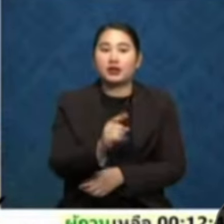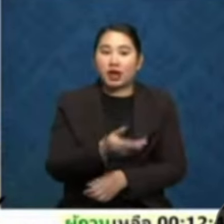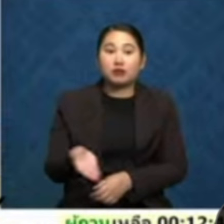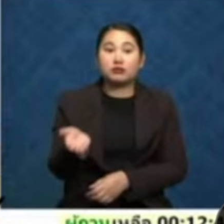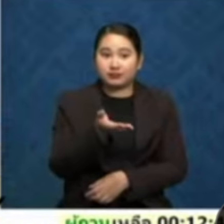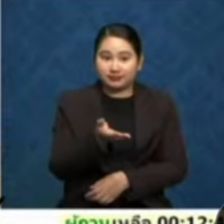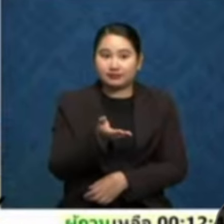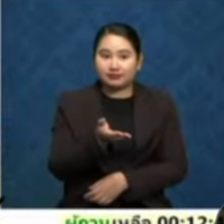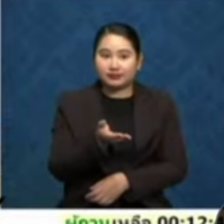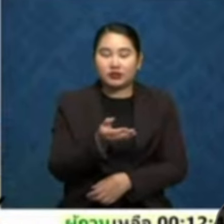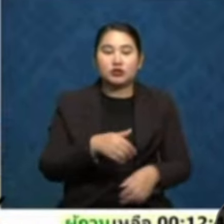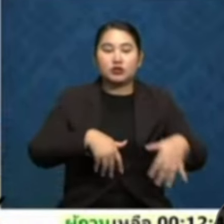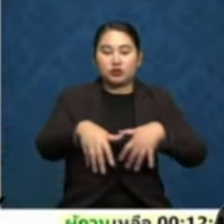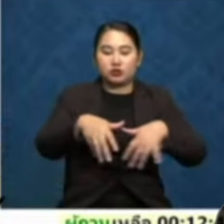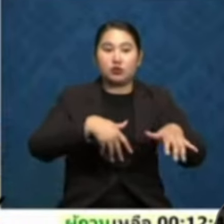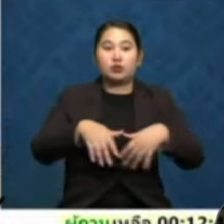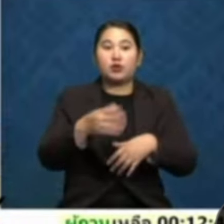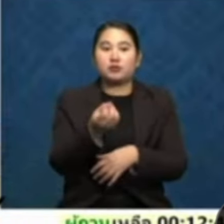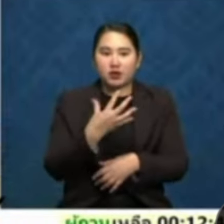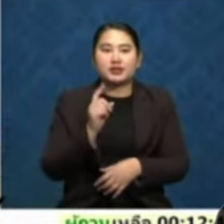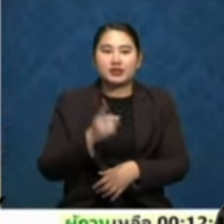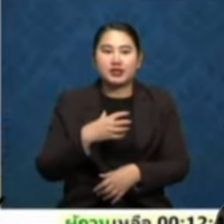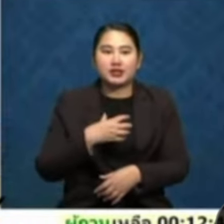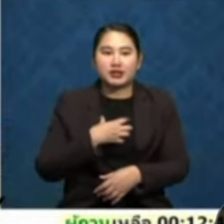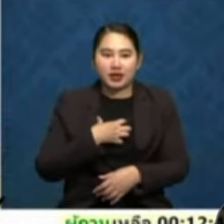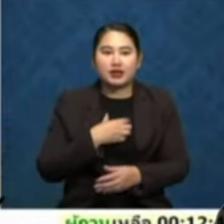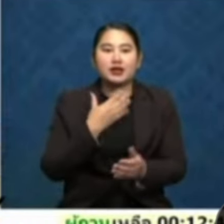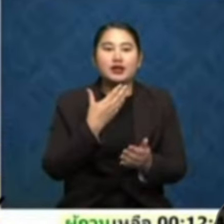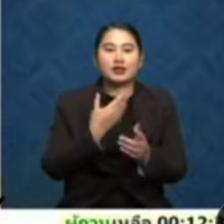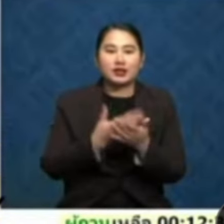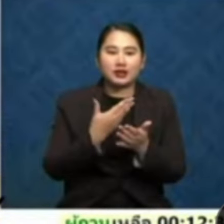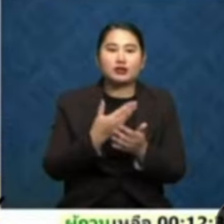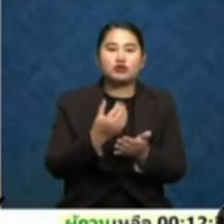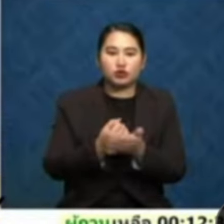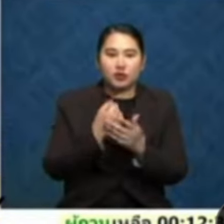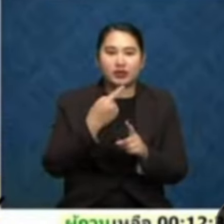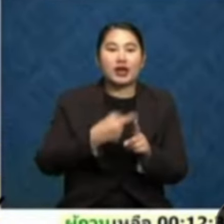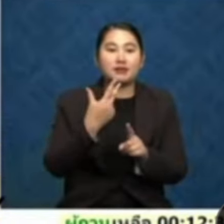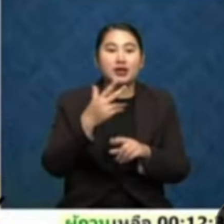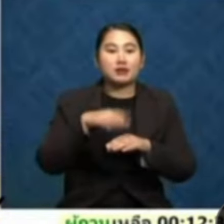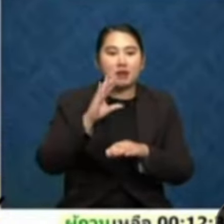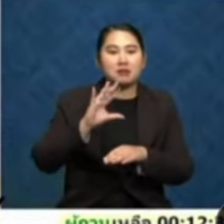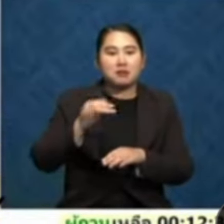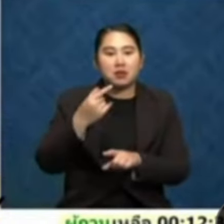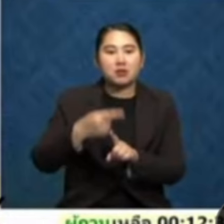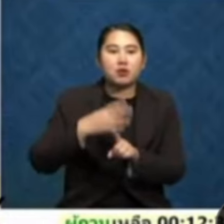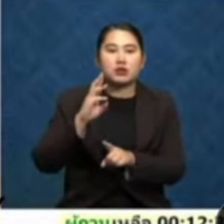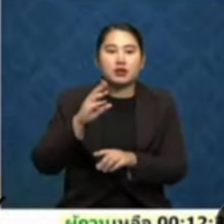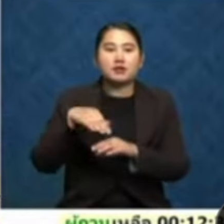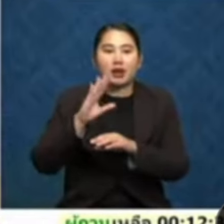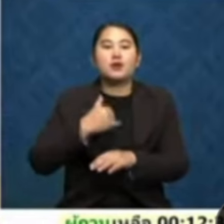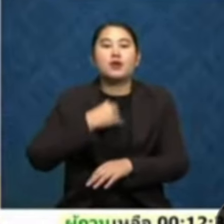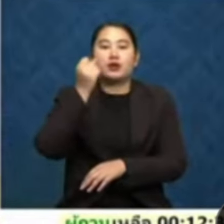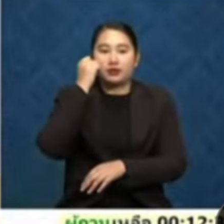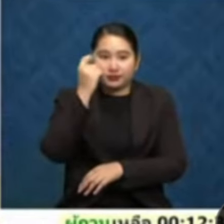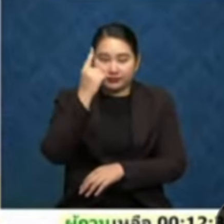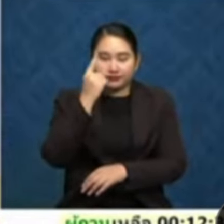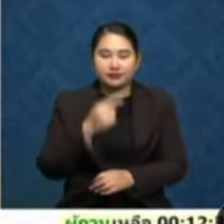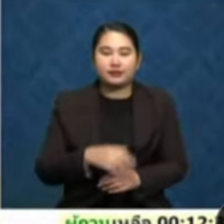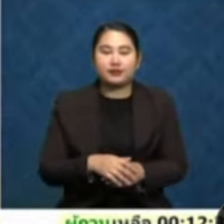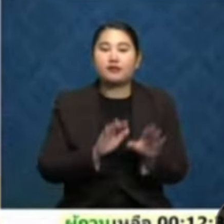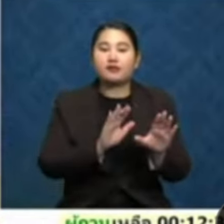บ้านนะครับพ่อแม่พี่น้องประชาชนจริงๆก็อยากได้ขั้นต่ำ 3เดือนขึ้นไปบางหลังบอก 6เดือนนะครับซึ่งพวกเราเข้าใจในส่วนนี้ดีก็